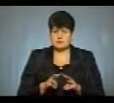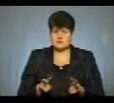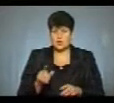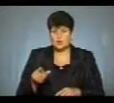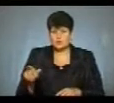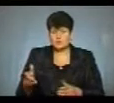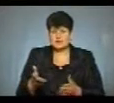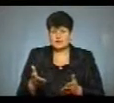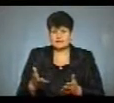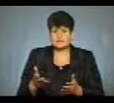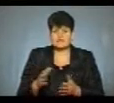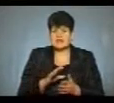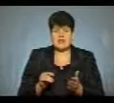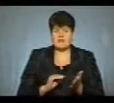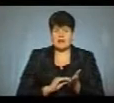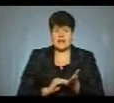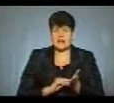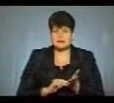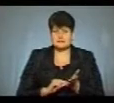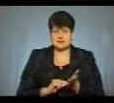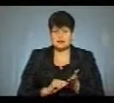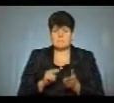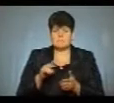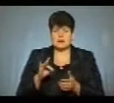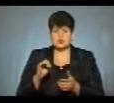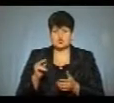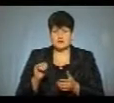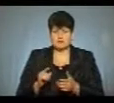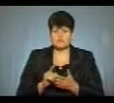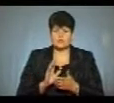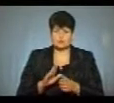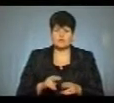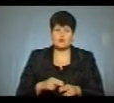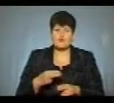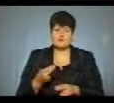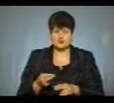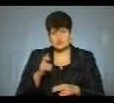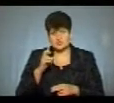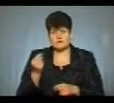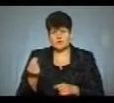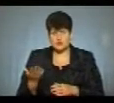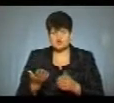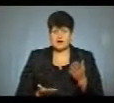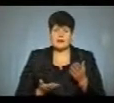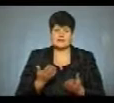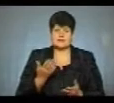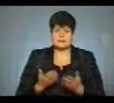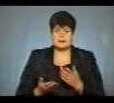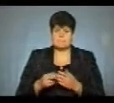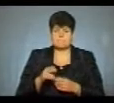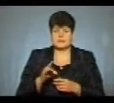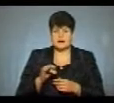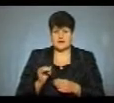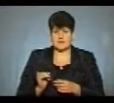люди, які, скажімо так, не вказали в деклараціях ці причепи, змушені будуть повернути державні кошти. Але